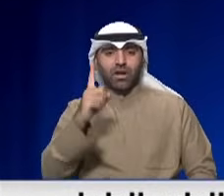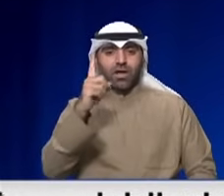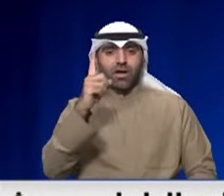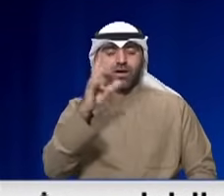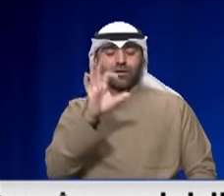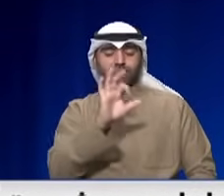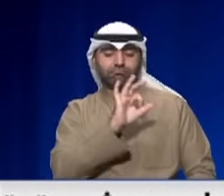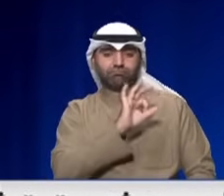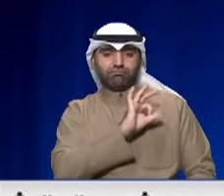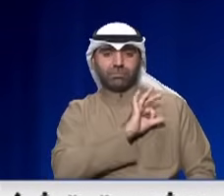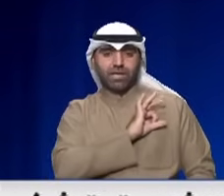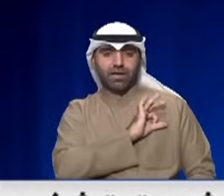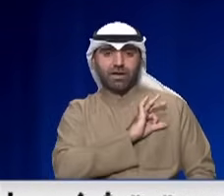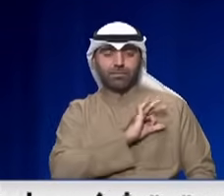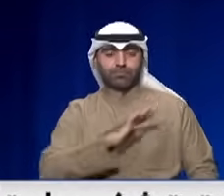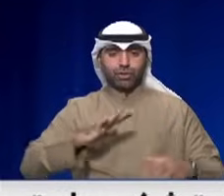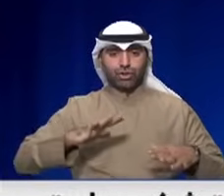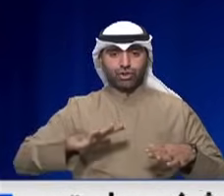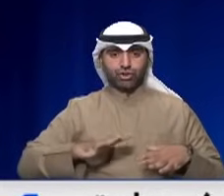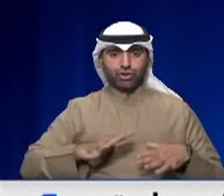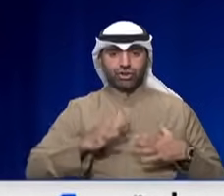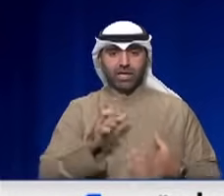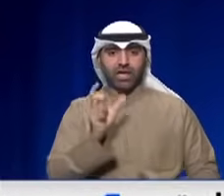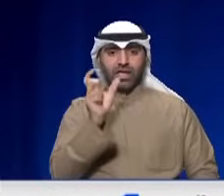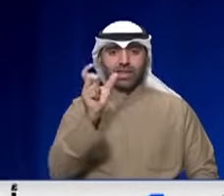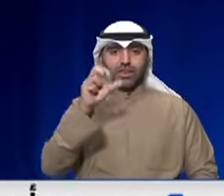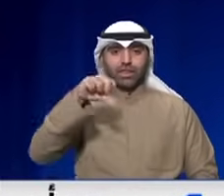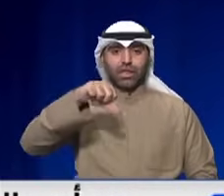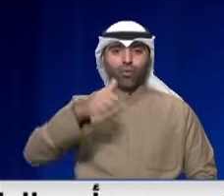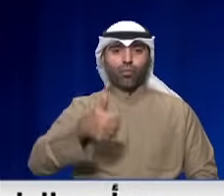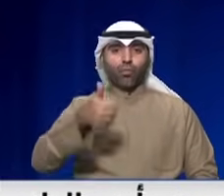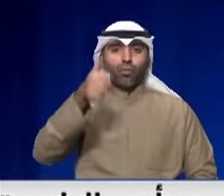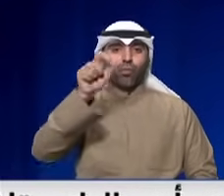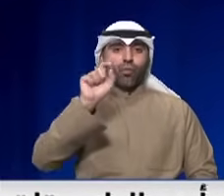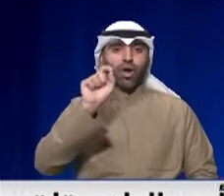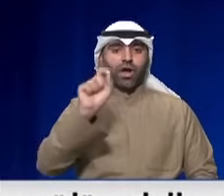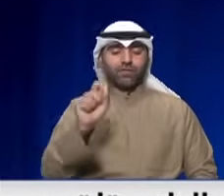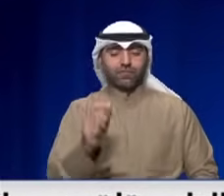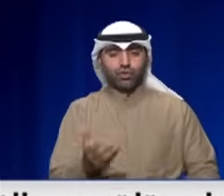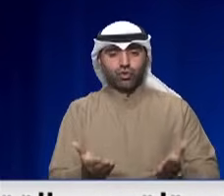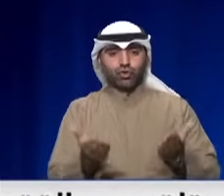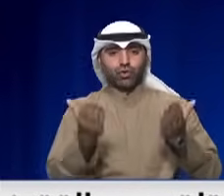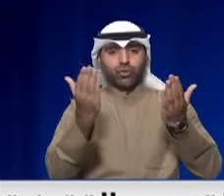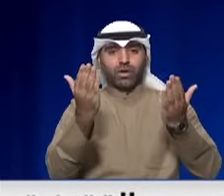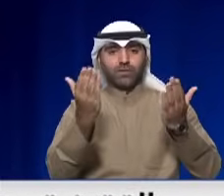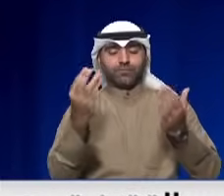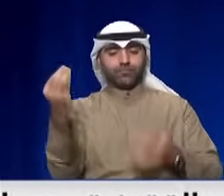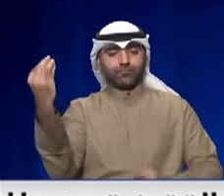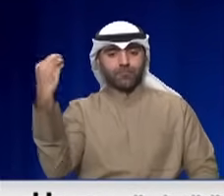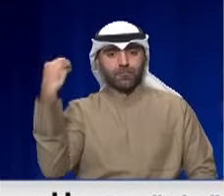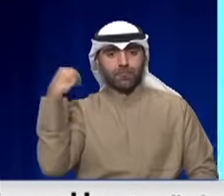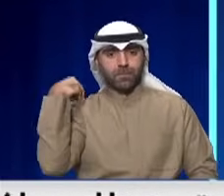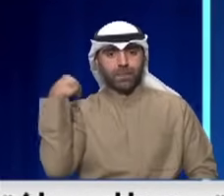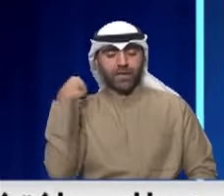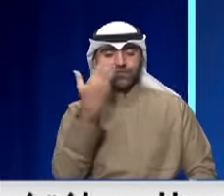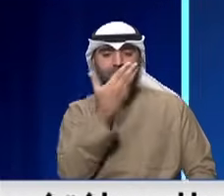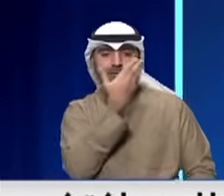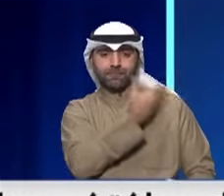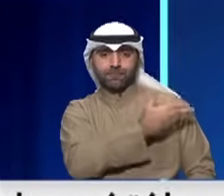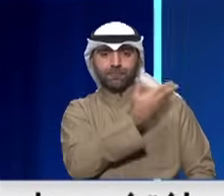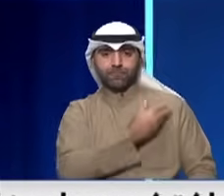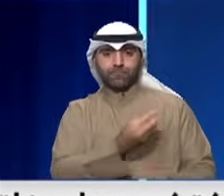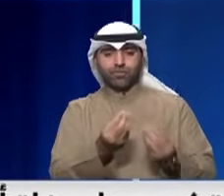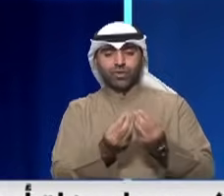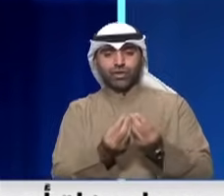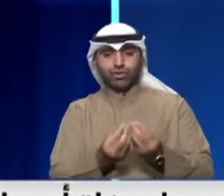امير البلاد الراحل الشيخ نواف الاحمد الجابر الصباح طيب الله تراه مشيدا فخامته بالمسير الحافله